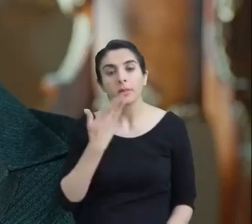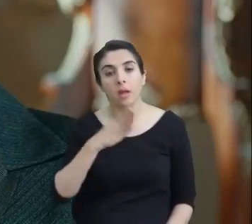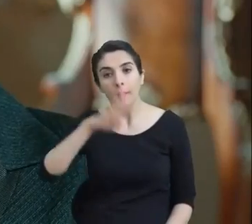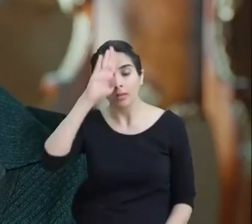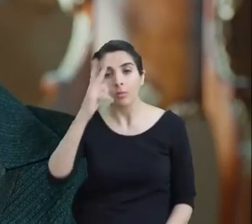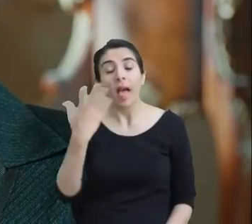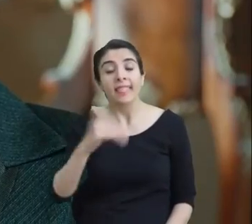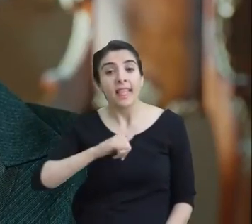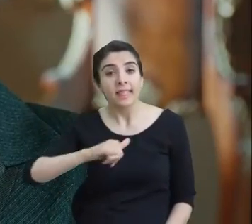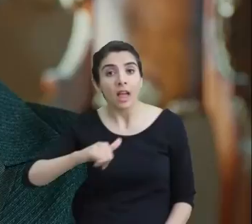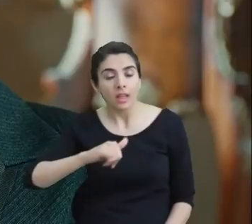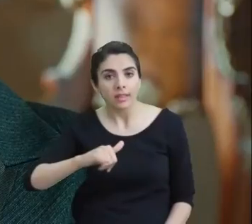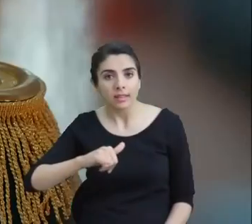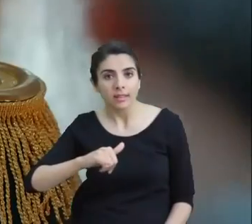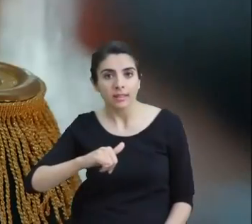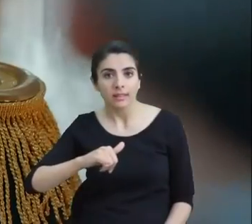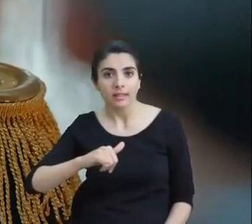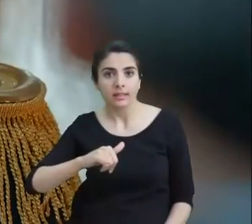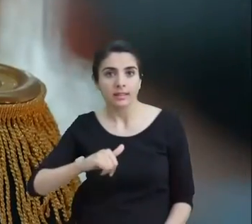Mesela padişahın en yakınında.